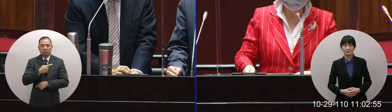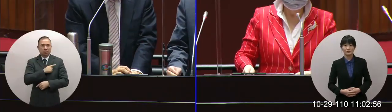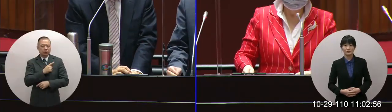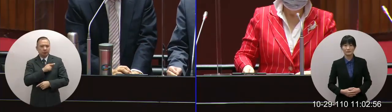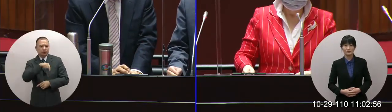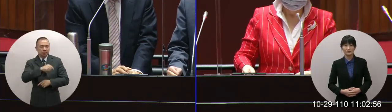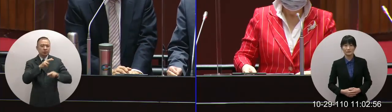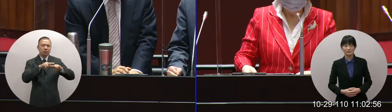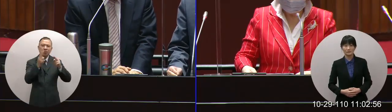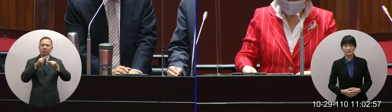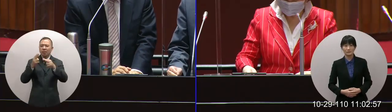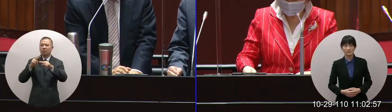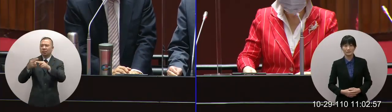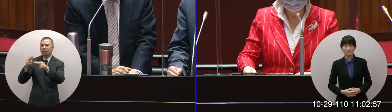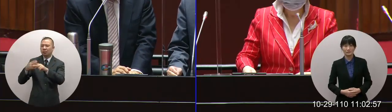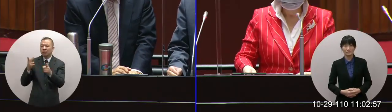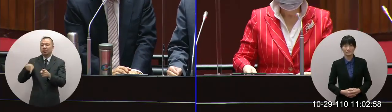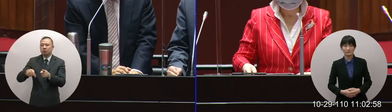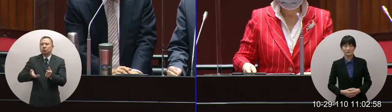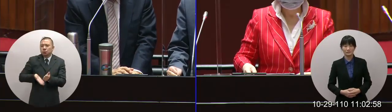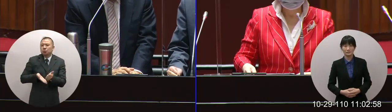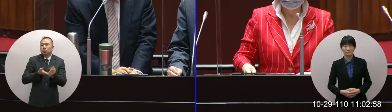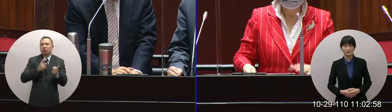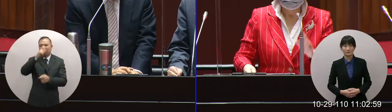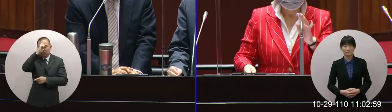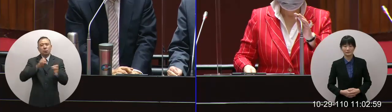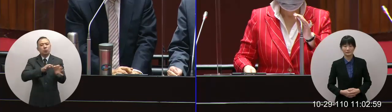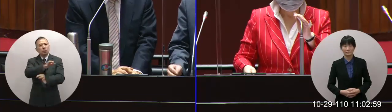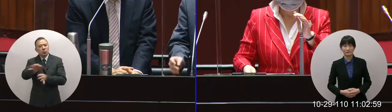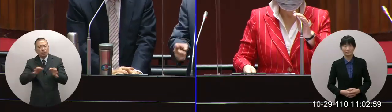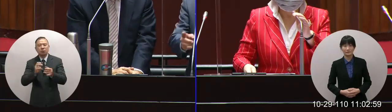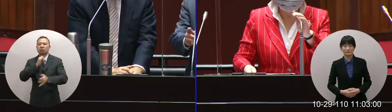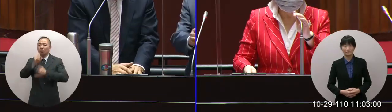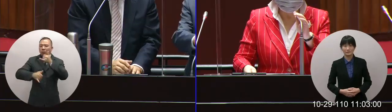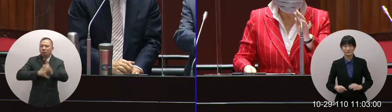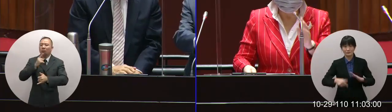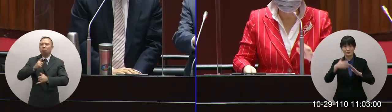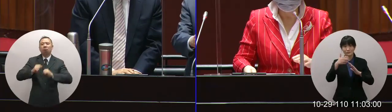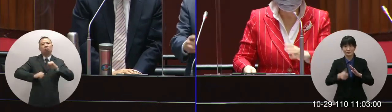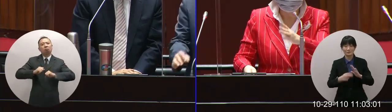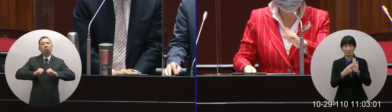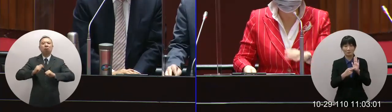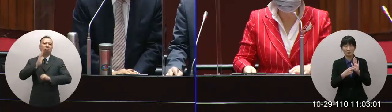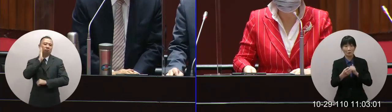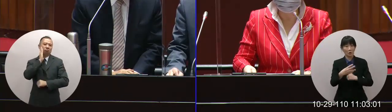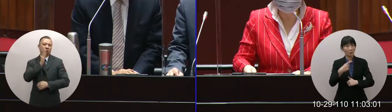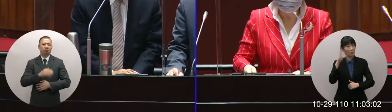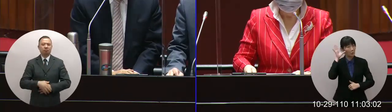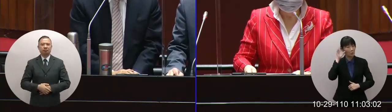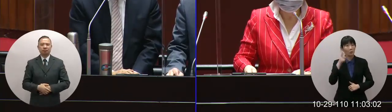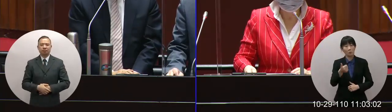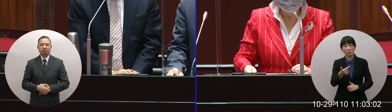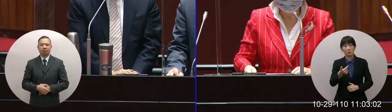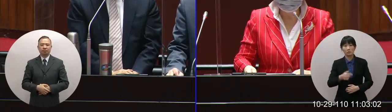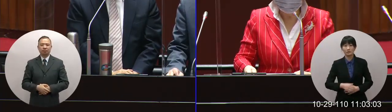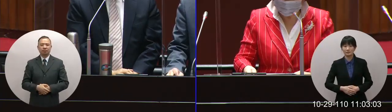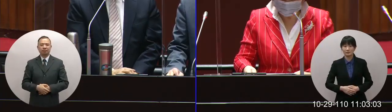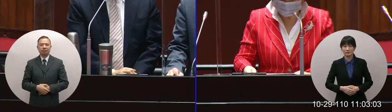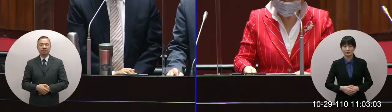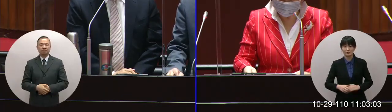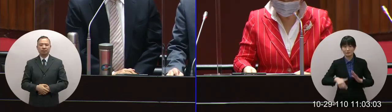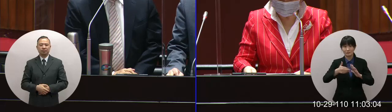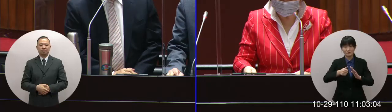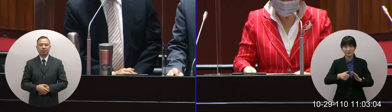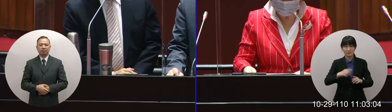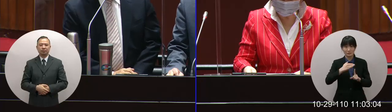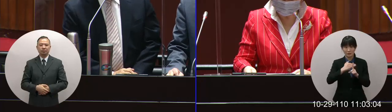能够给国人顾生计好生活。 院长，你已经讲得很好。其实部长应该是我们讲三